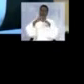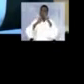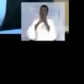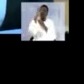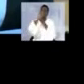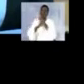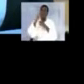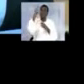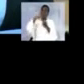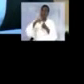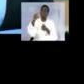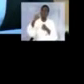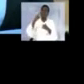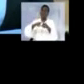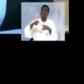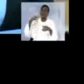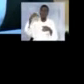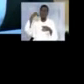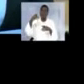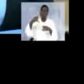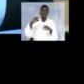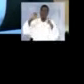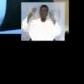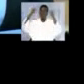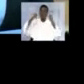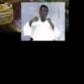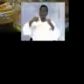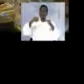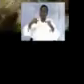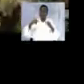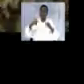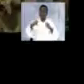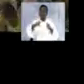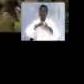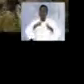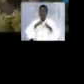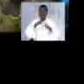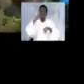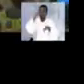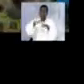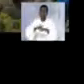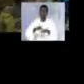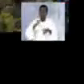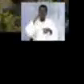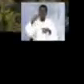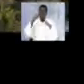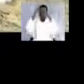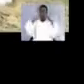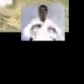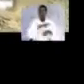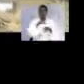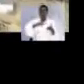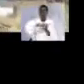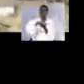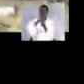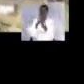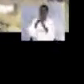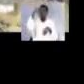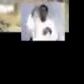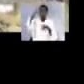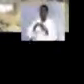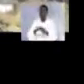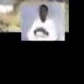à New York le thème Autonomisation des femmes rurales et leur rôle